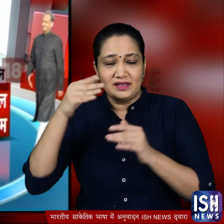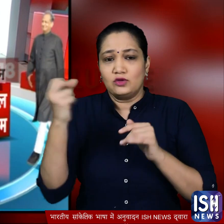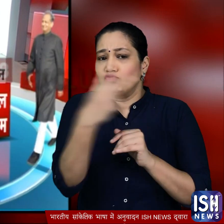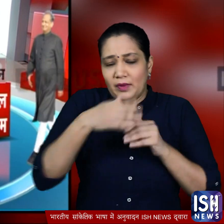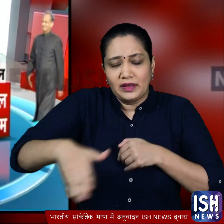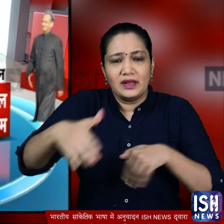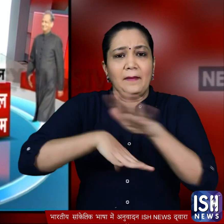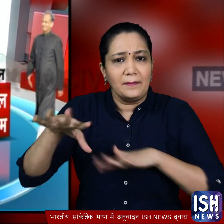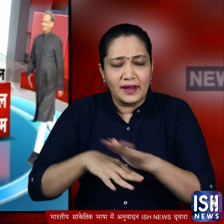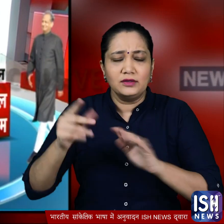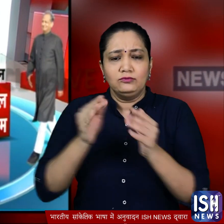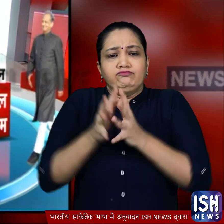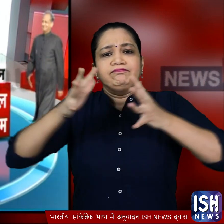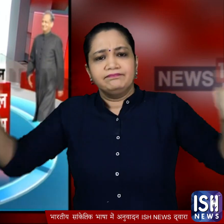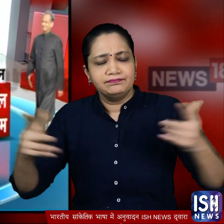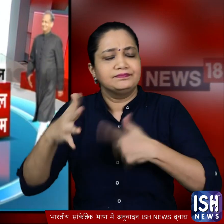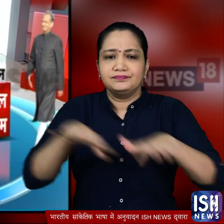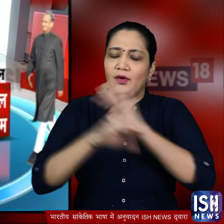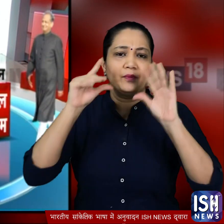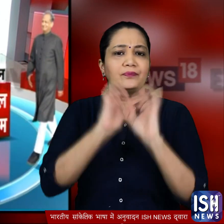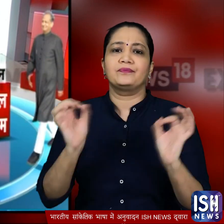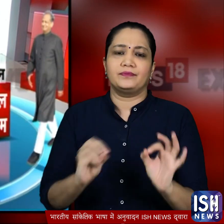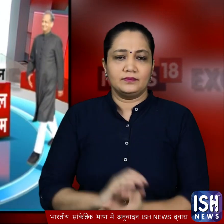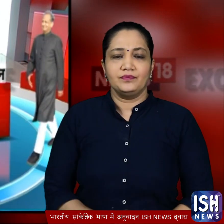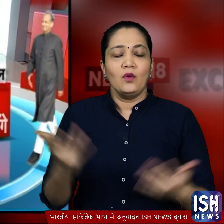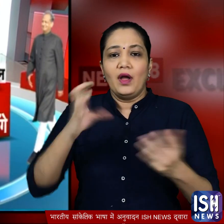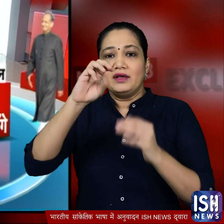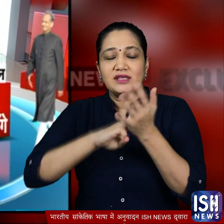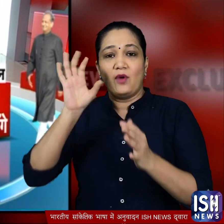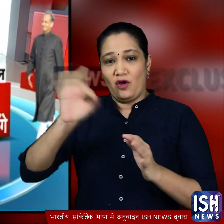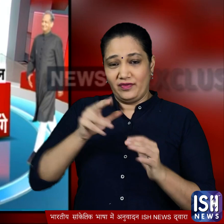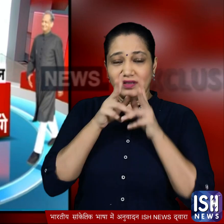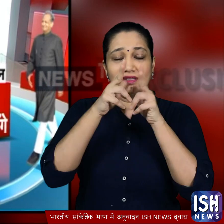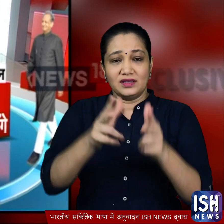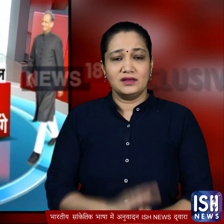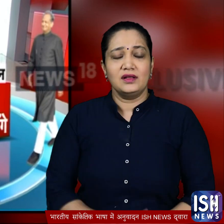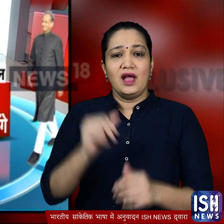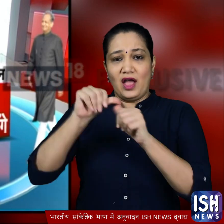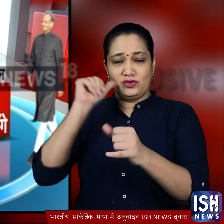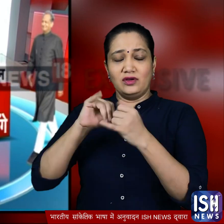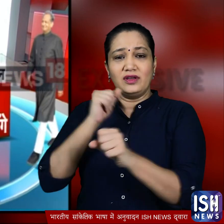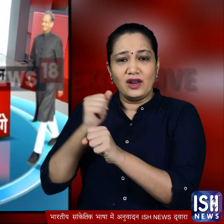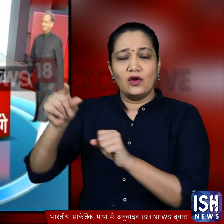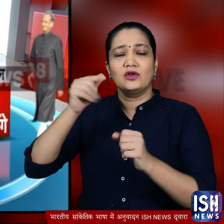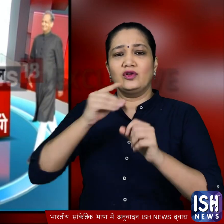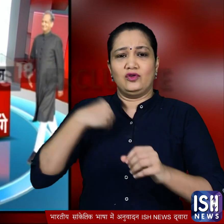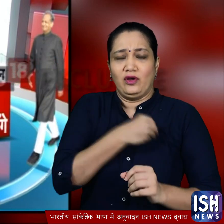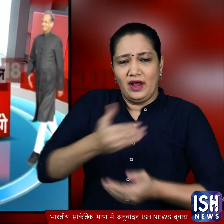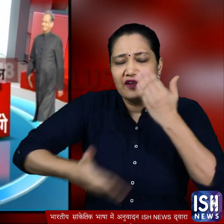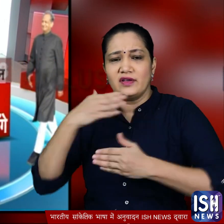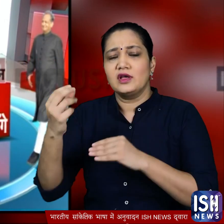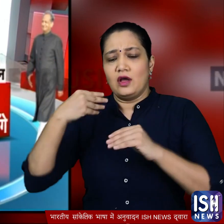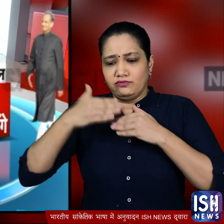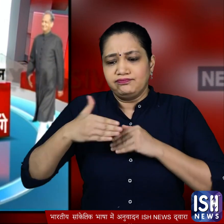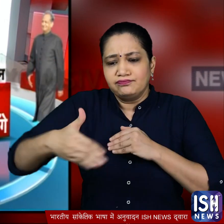महीने मंत्रिमंडल विस्तार की संभावना अब बेहद कम हो गई, क्योंकि सीएम ऑफिस की ओर से बताया गया कि अशोक गहलोत डॉक्टरों की सलाह पर अगले